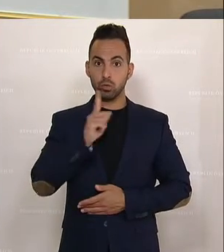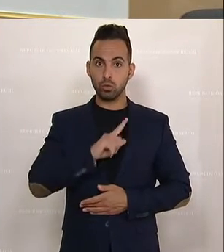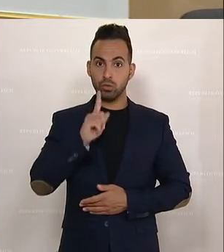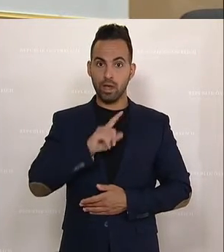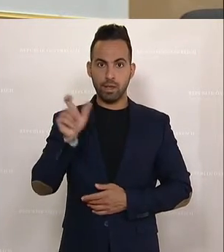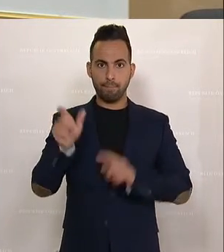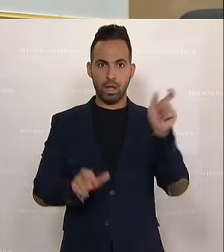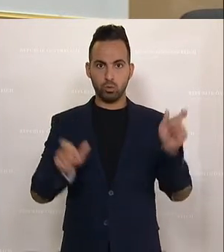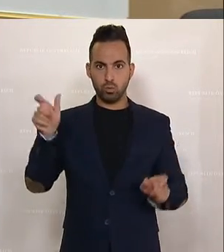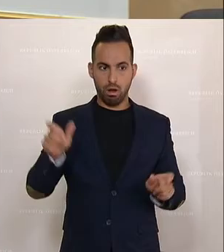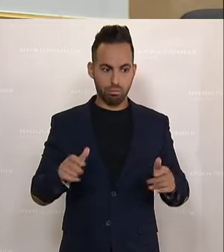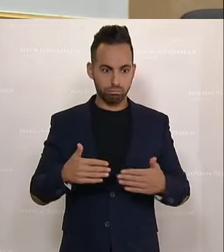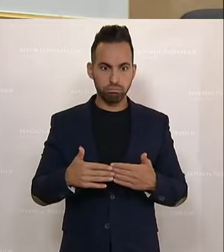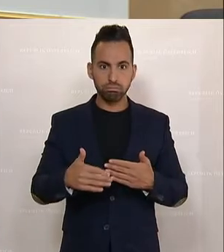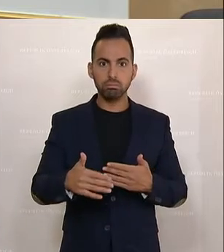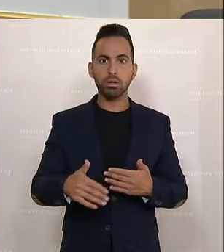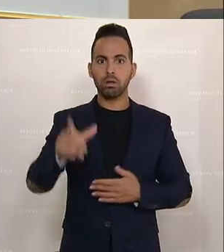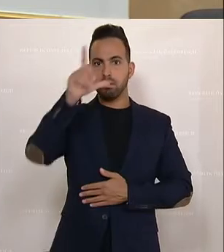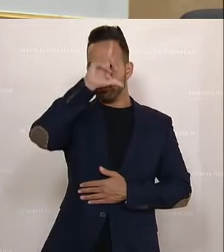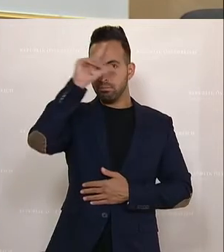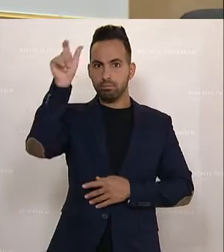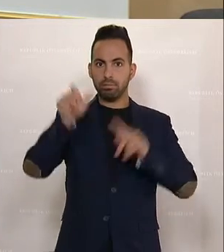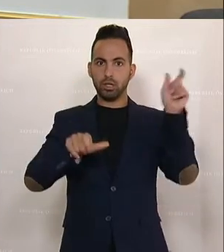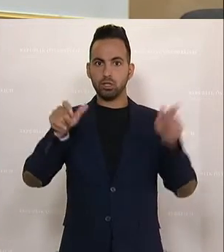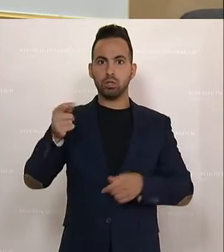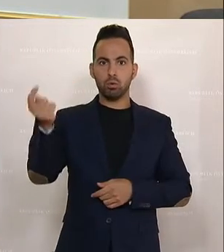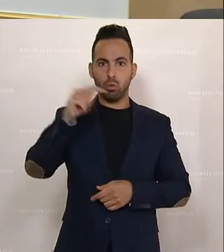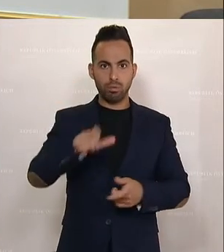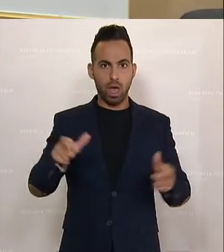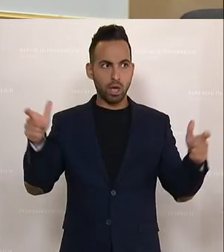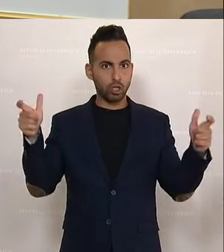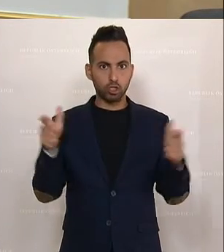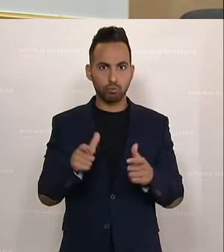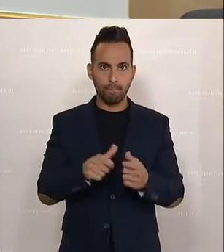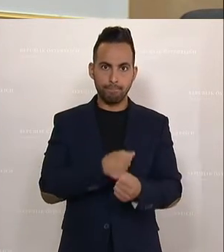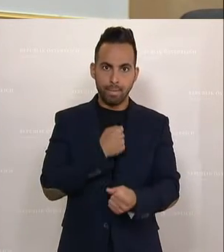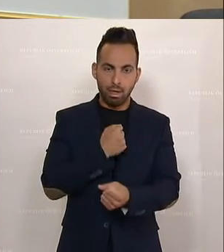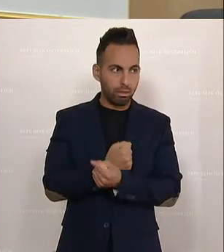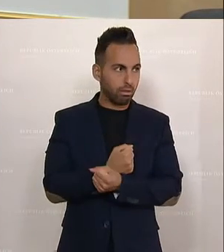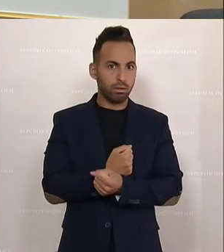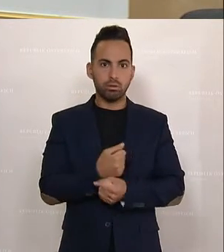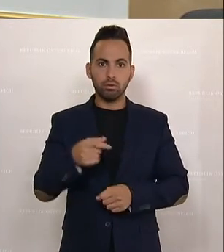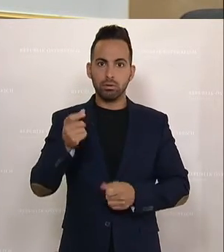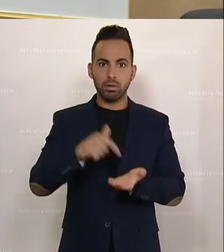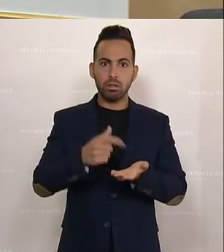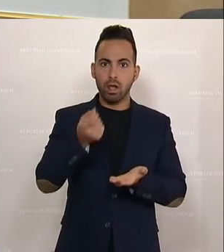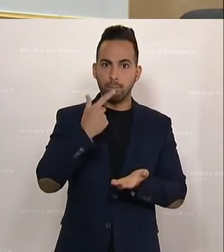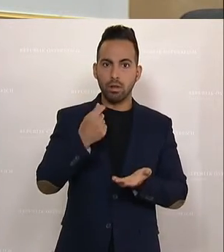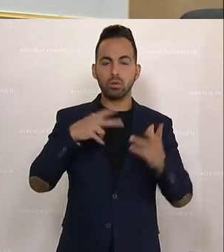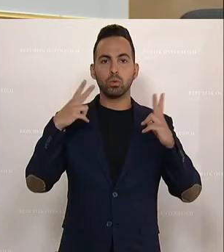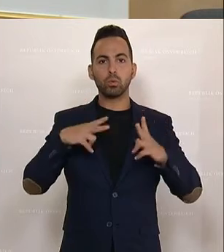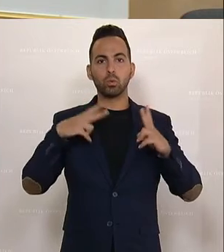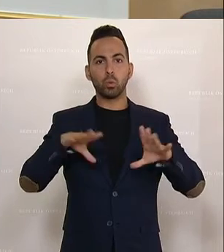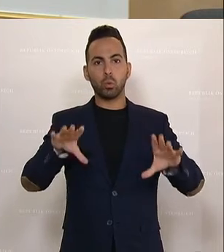Personal führt dazu, dass Menschen eingesperrt, medikamentös ruhiggestellt, schlecht behandelt werden. Und